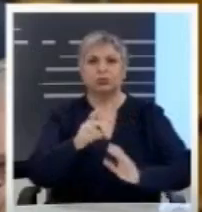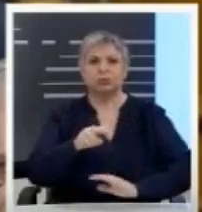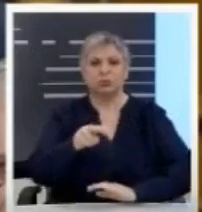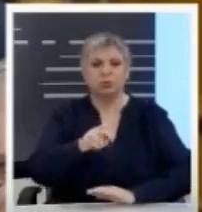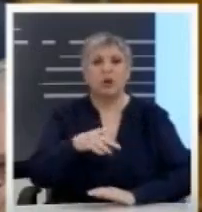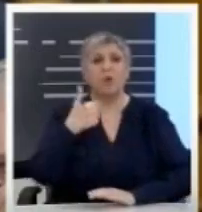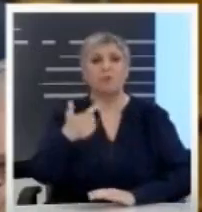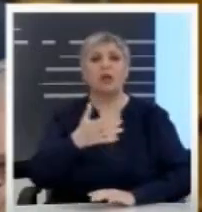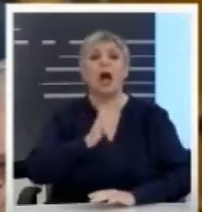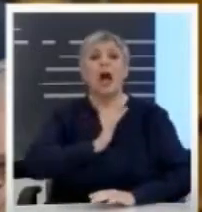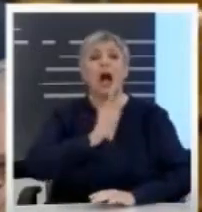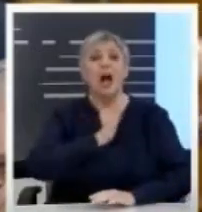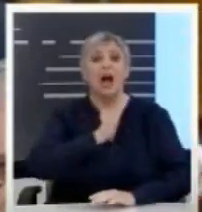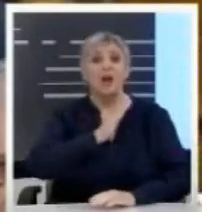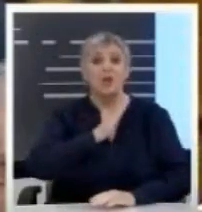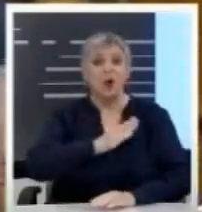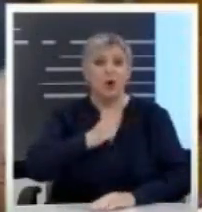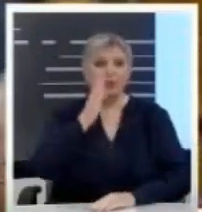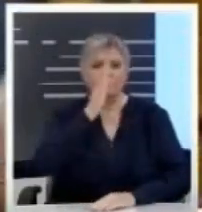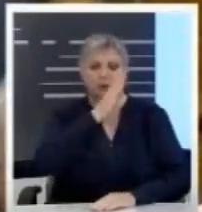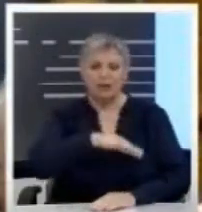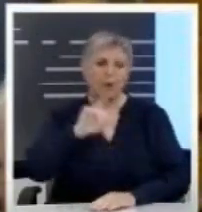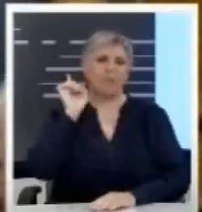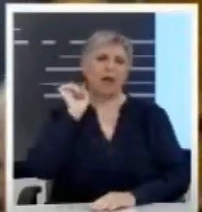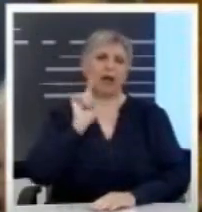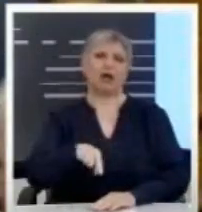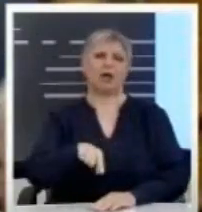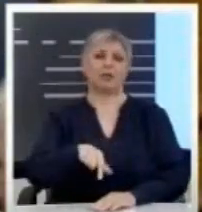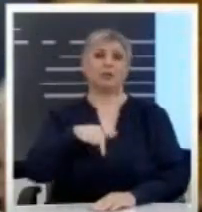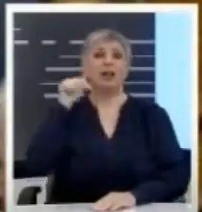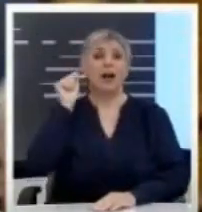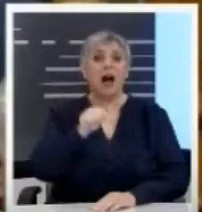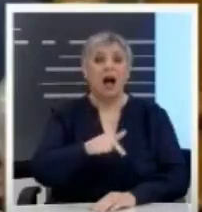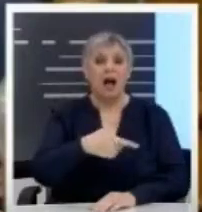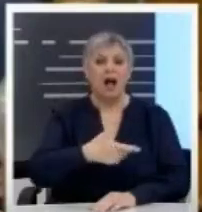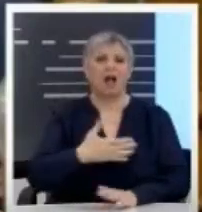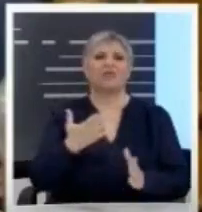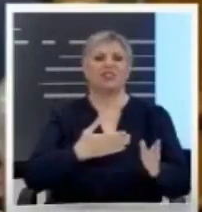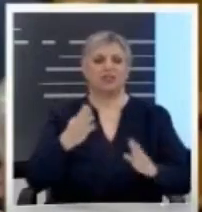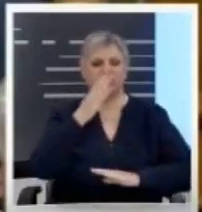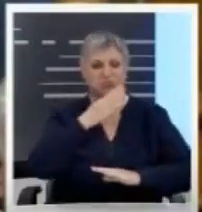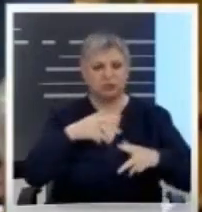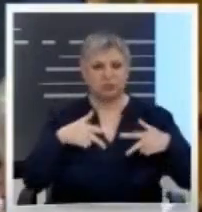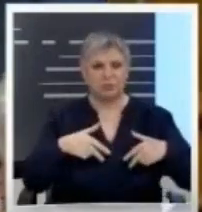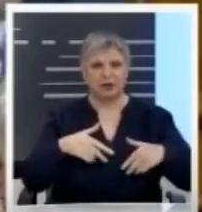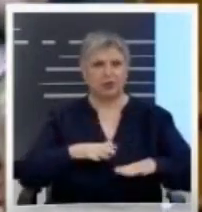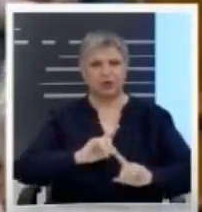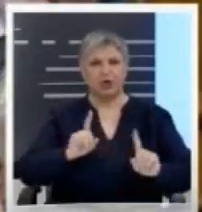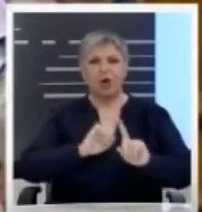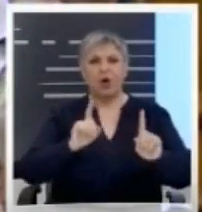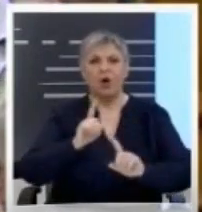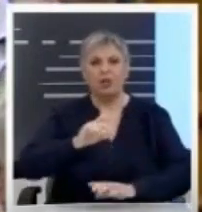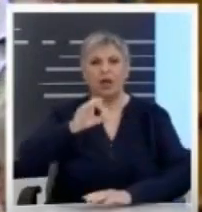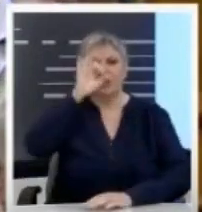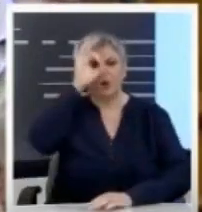ανθρώπους του παρακράτους, γιατί αυτοί είναι παρακράτους. Όχι οι αστυνομικοί που εξιχνιάζουν υποθέσεις του κοινοποινικού